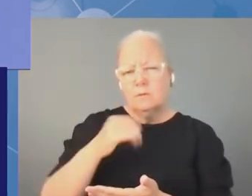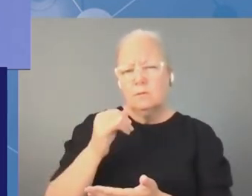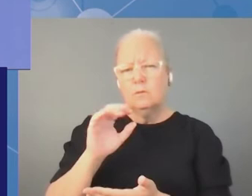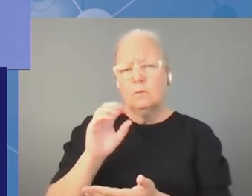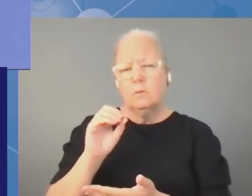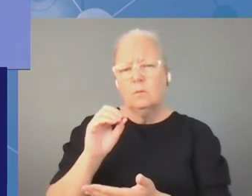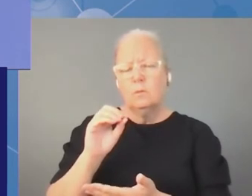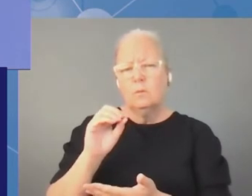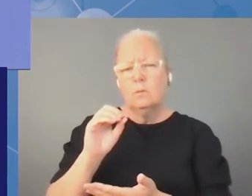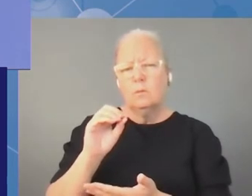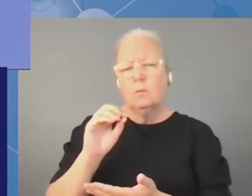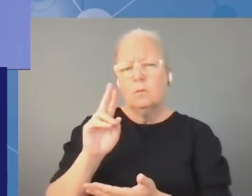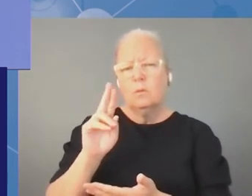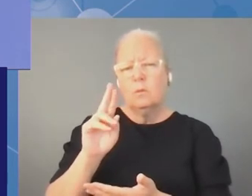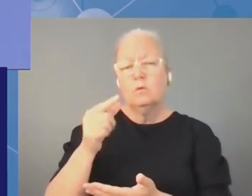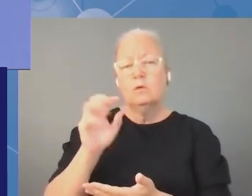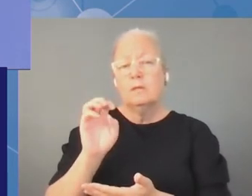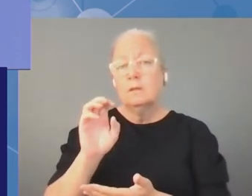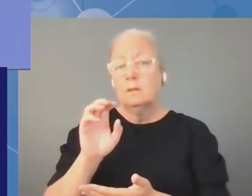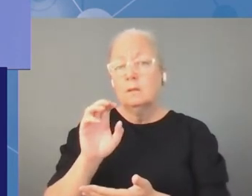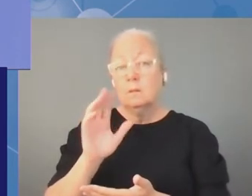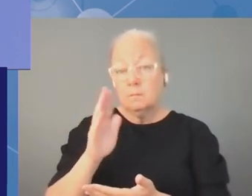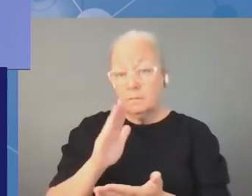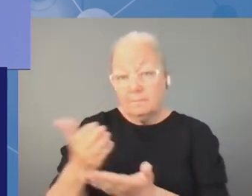السنة القادمة. الآن